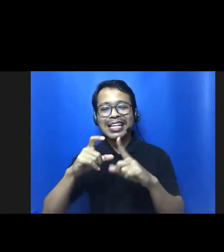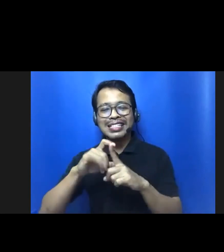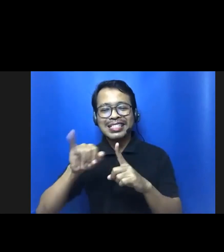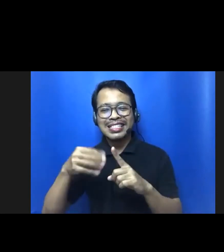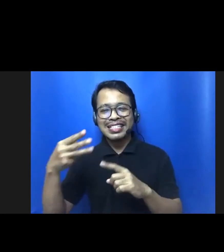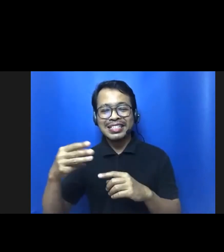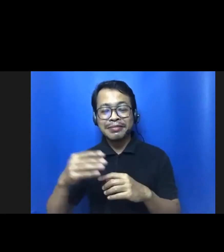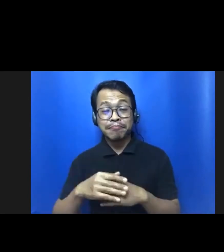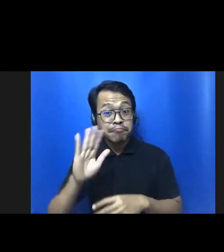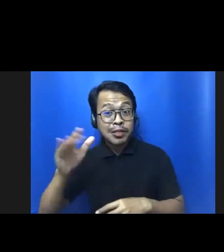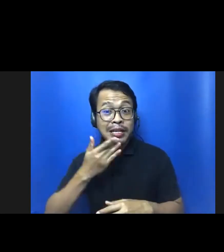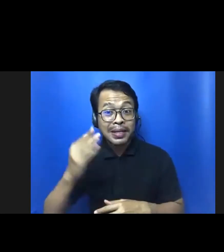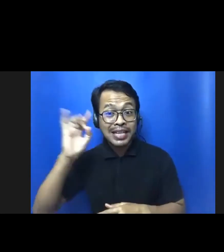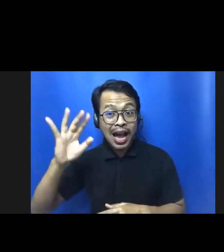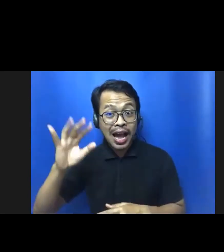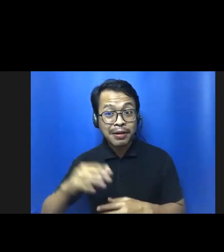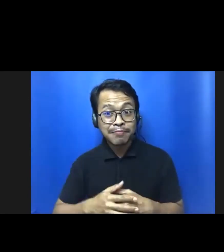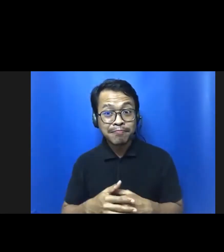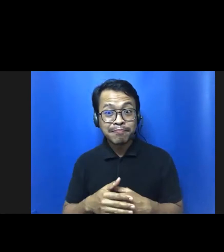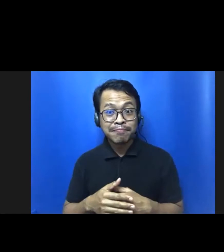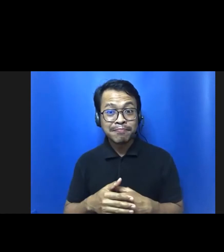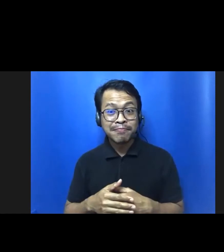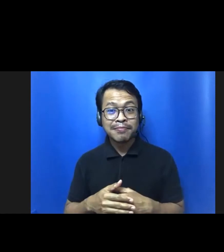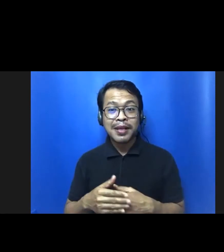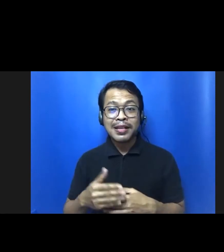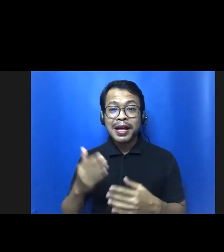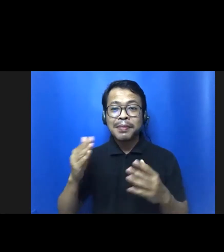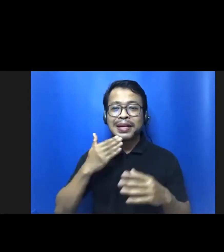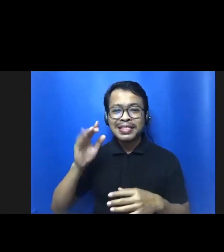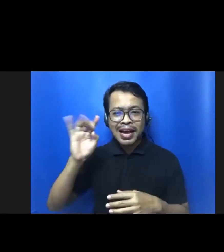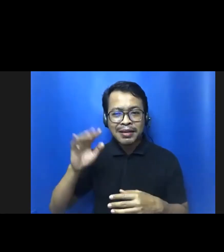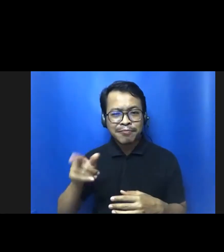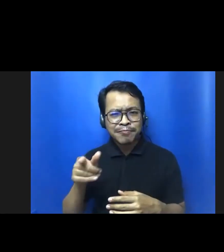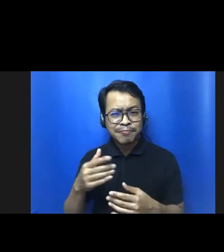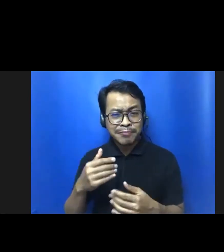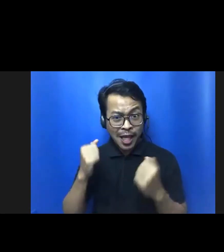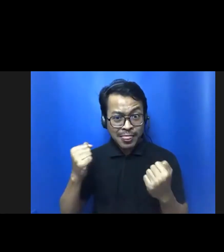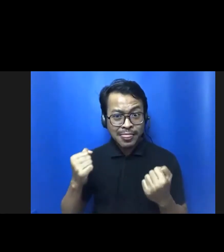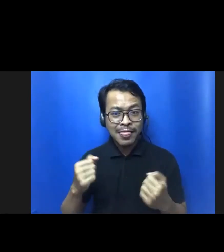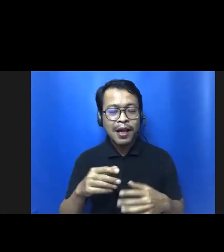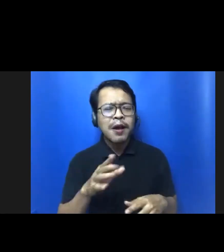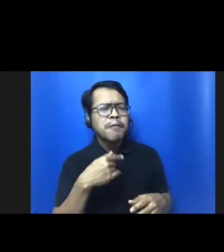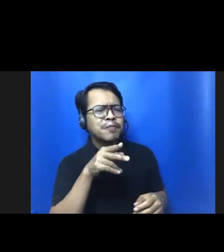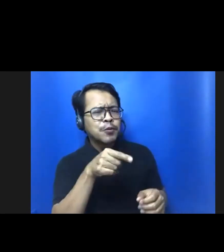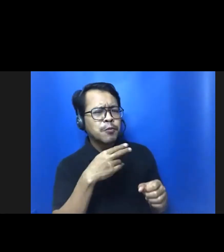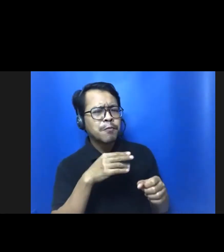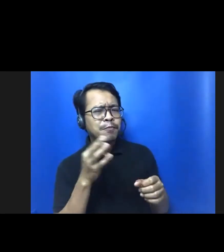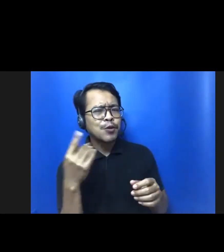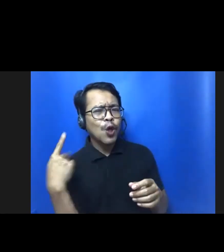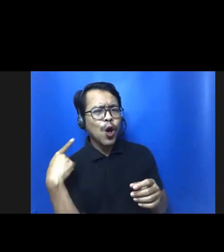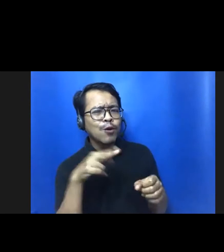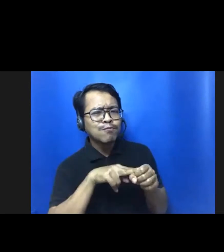Selamat siang. Sehat ya siang hari ini? Belum dibuka itu, Bu. Mic-nya dibuka dulu, Ibu